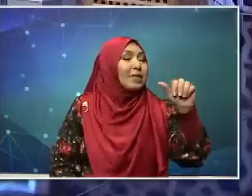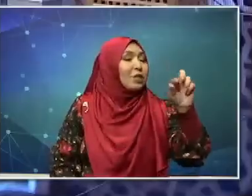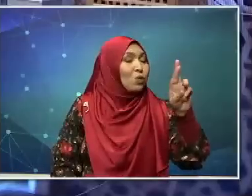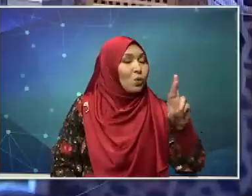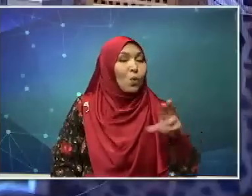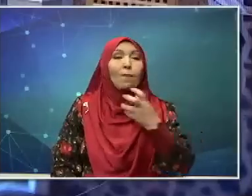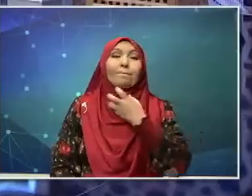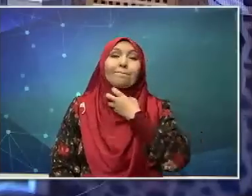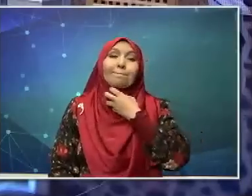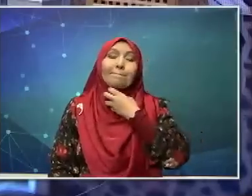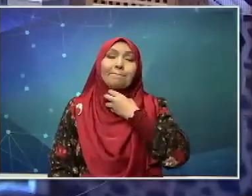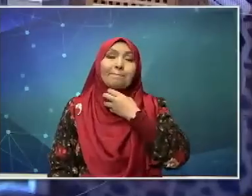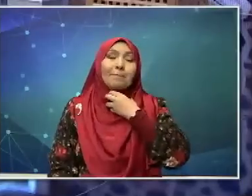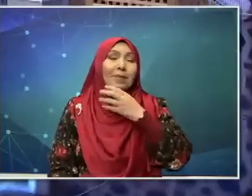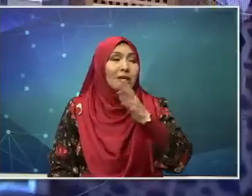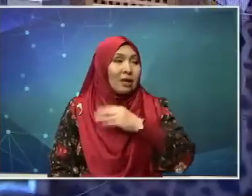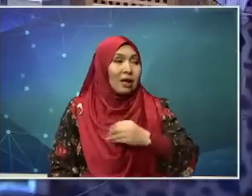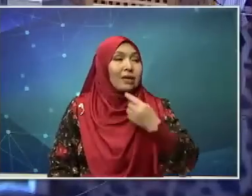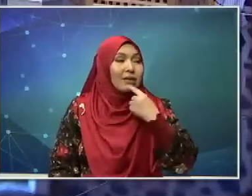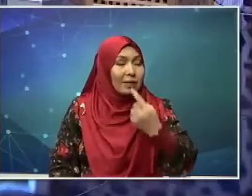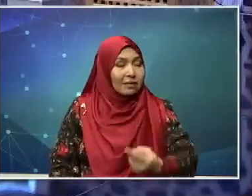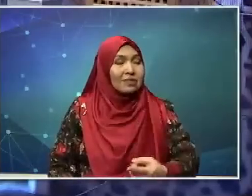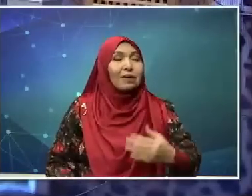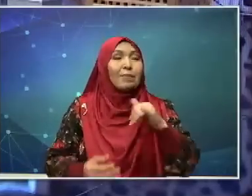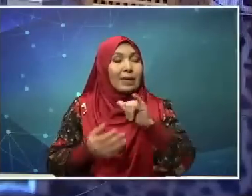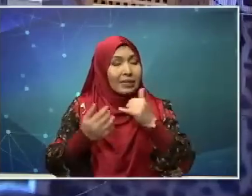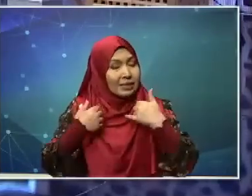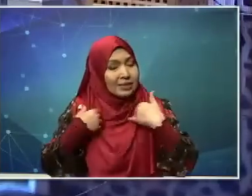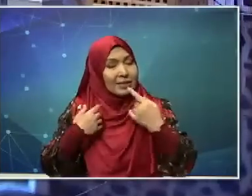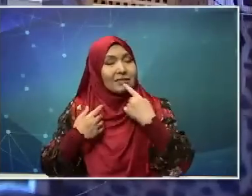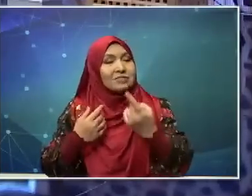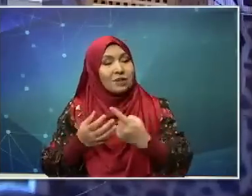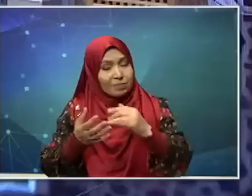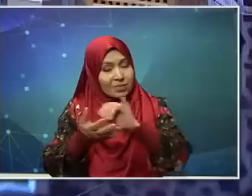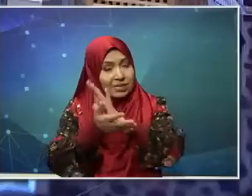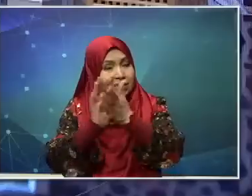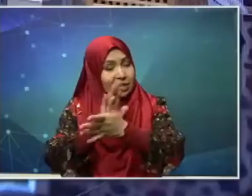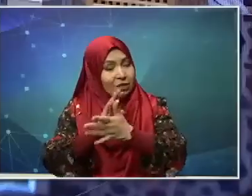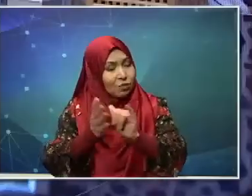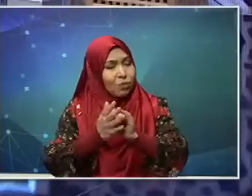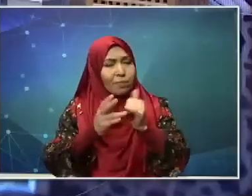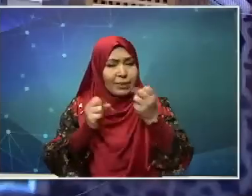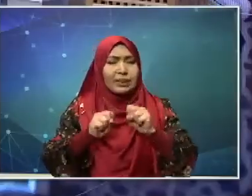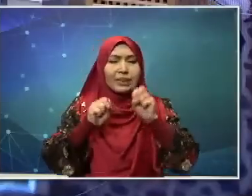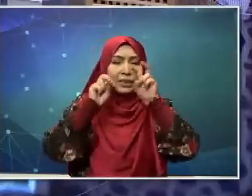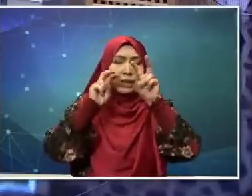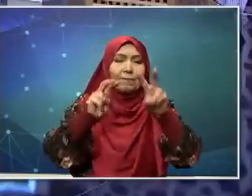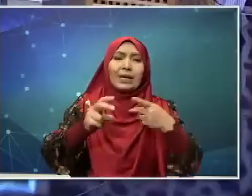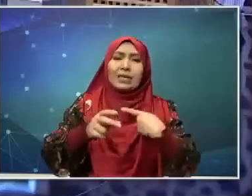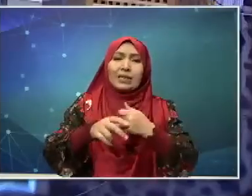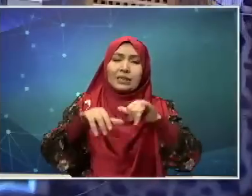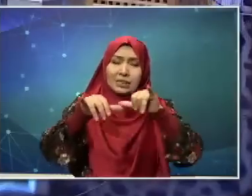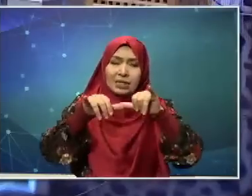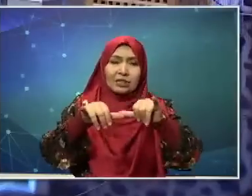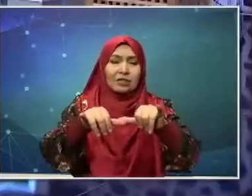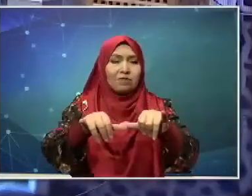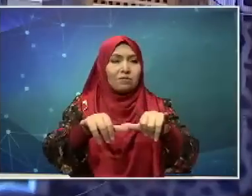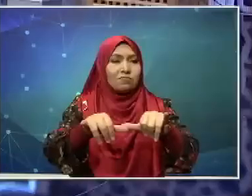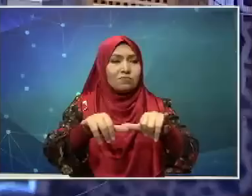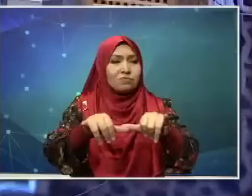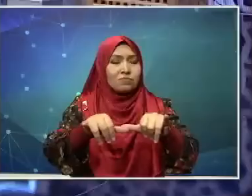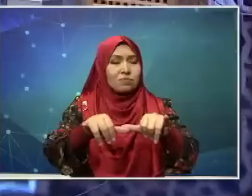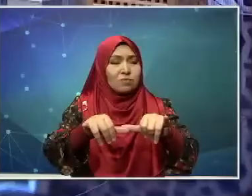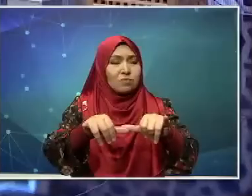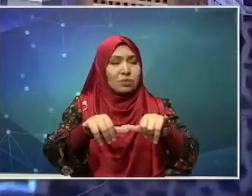sebagainya di ruang-ruang enggak sebego itu kita bersilaturrahim moga-moga kita terus lagi jangan lupa